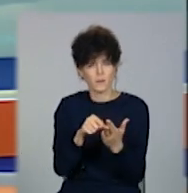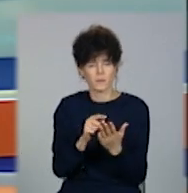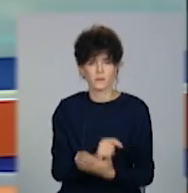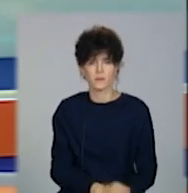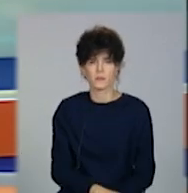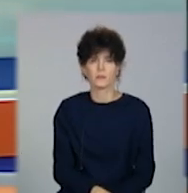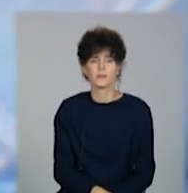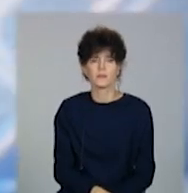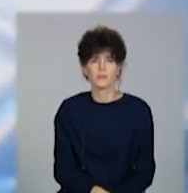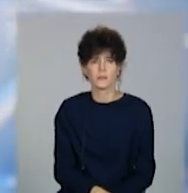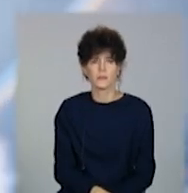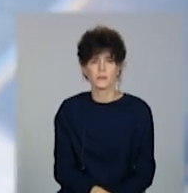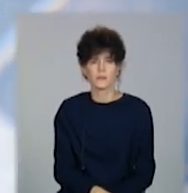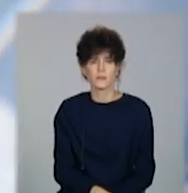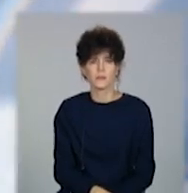далі.